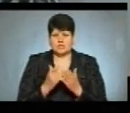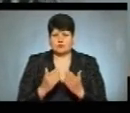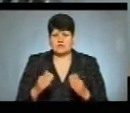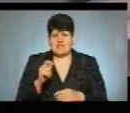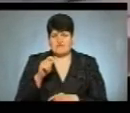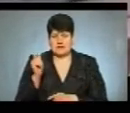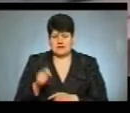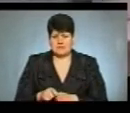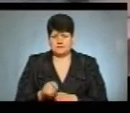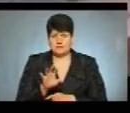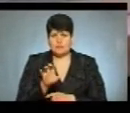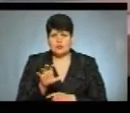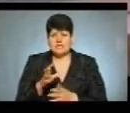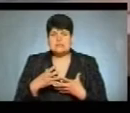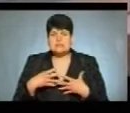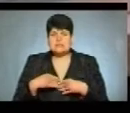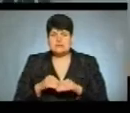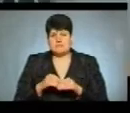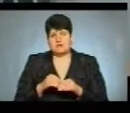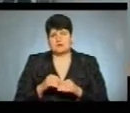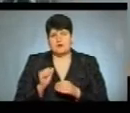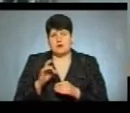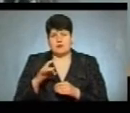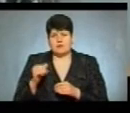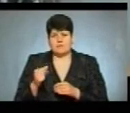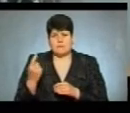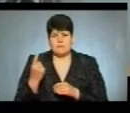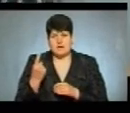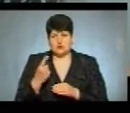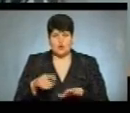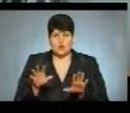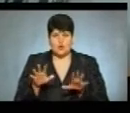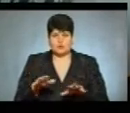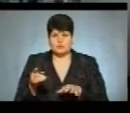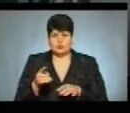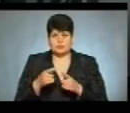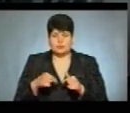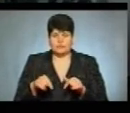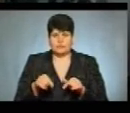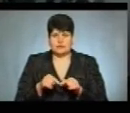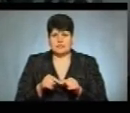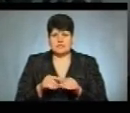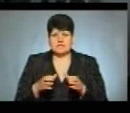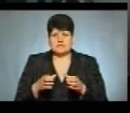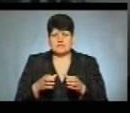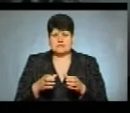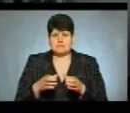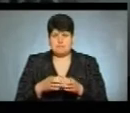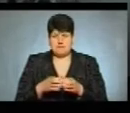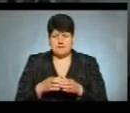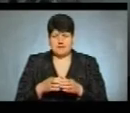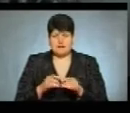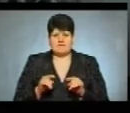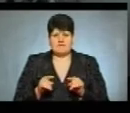Фотографії із сімейного архіву першого голови Тернопільського відділення спілки в'язнів